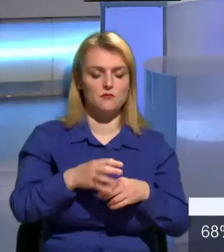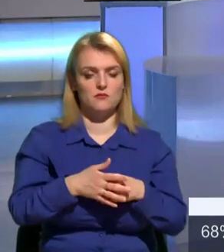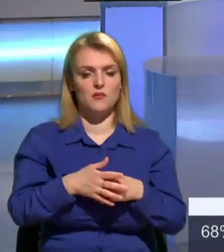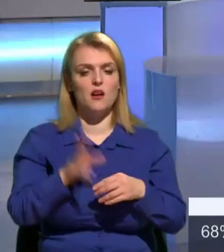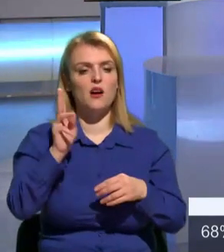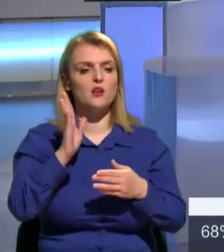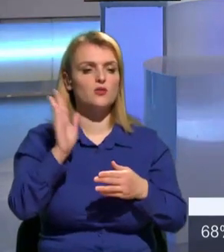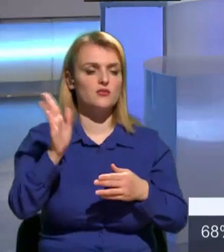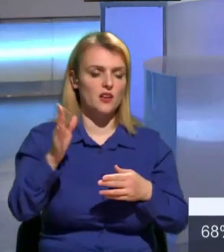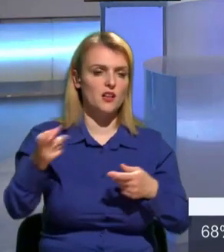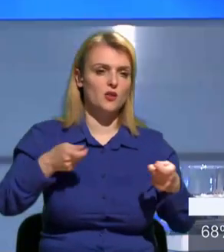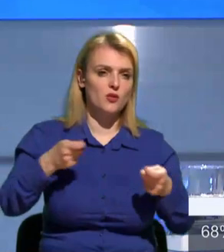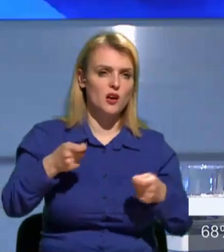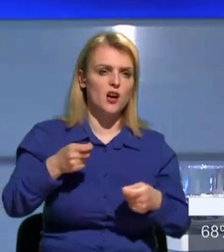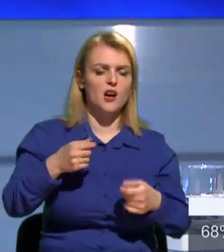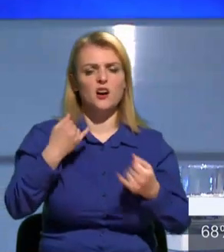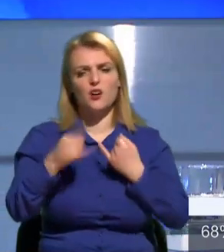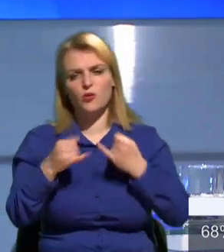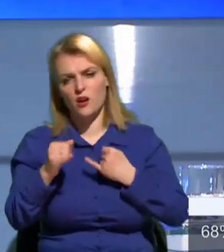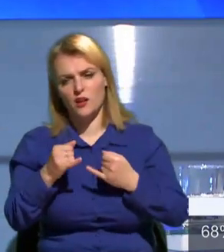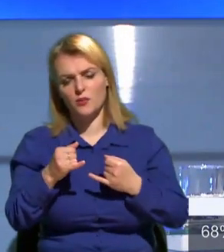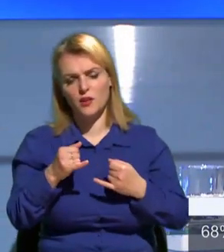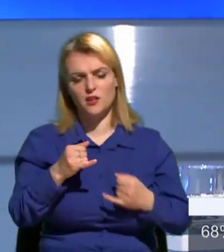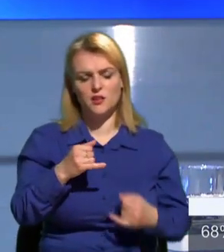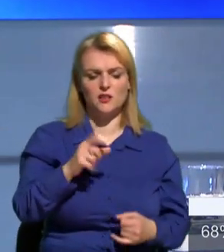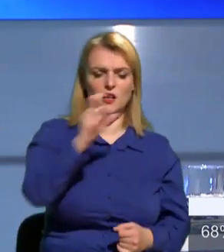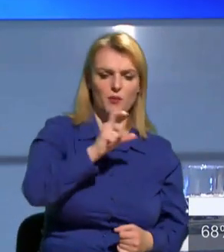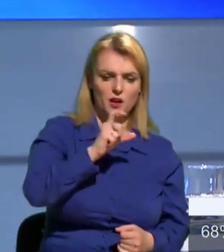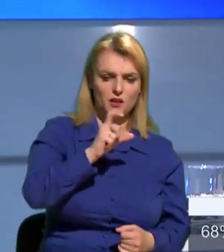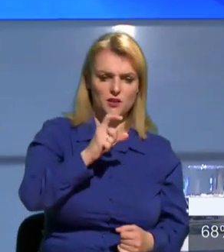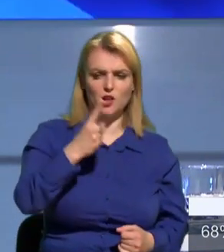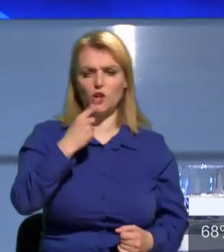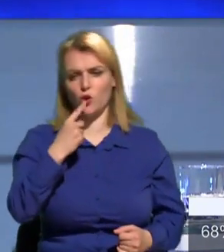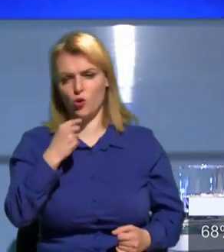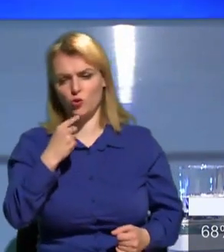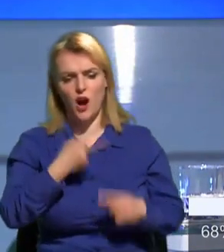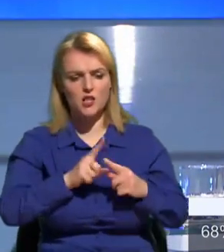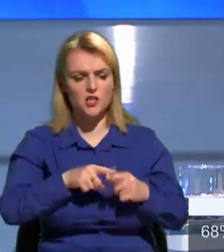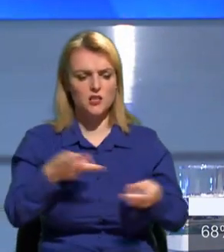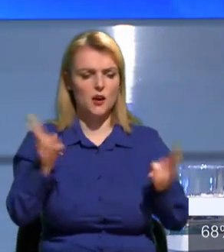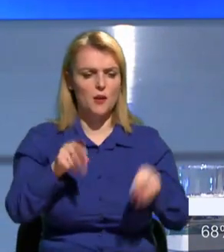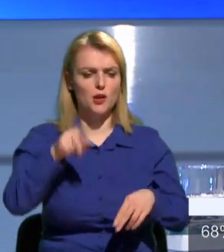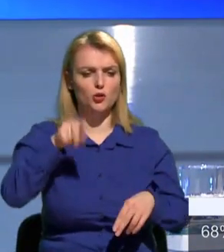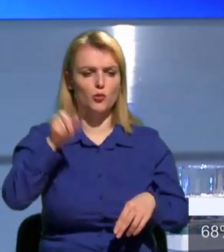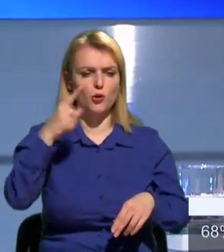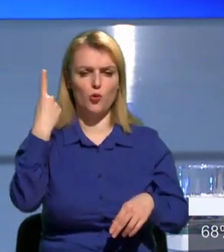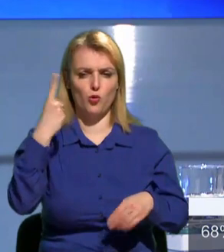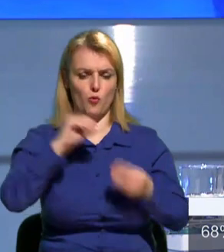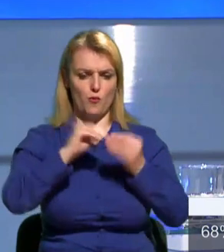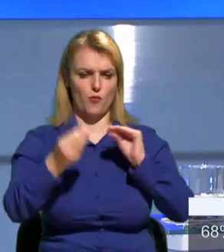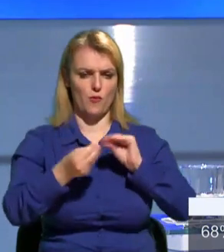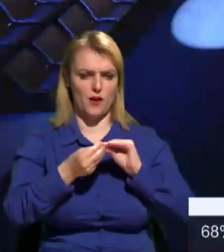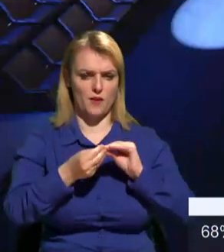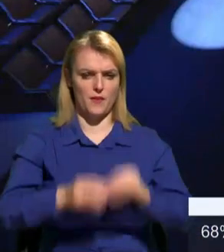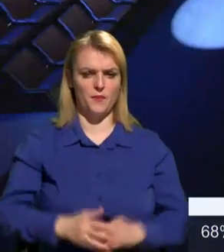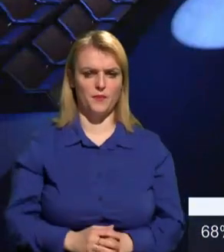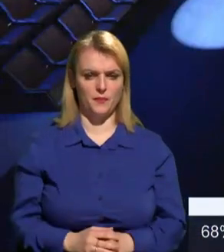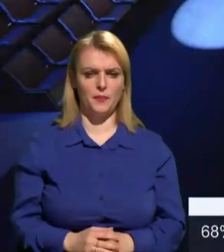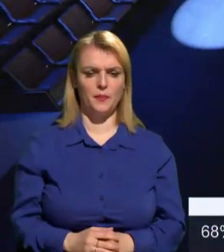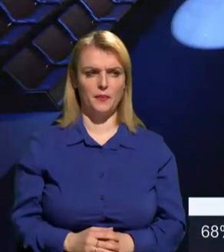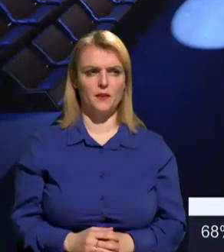guvernare, roșii, galbeni, albaștri, aceasta va rămâne problema numărul 1. Uitați-vă, eu pentru a-l completa pe domnul Ioniță,